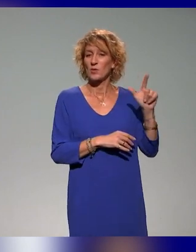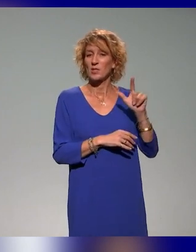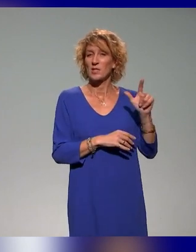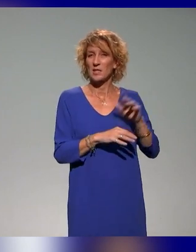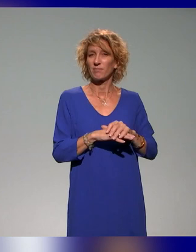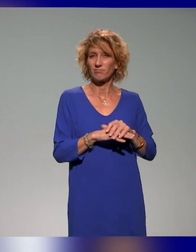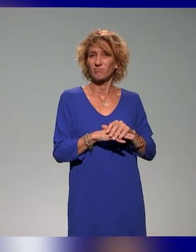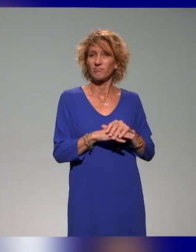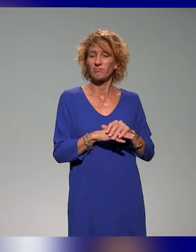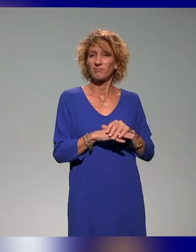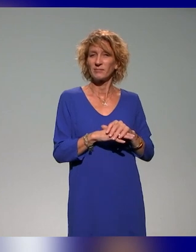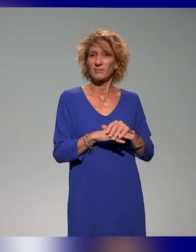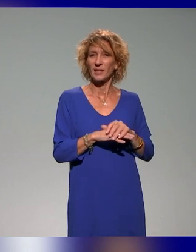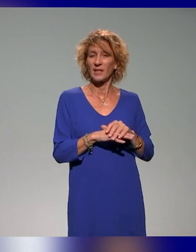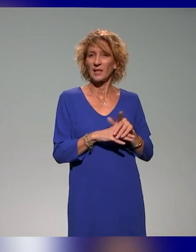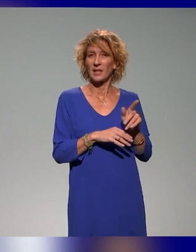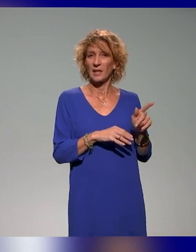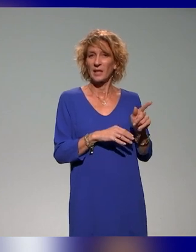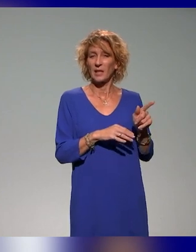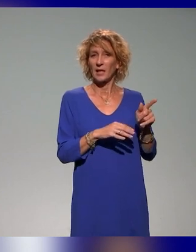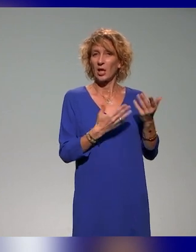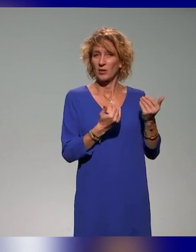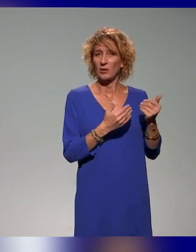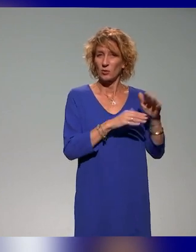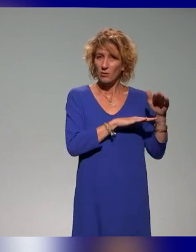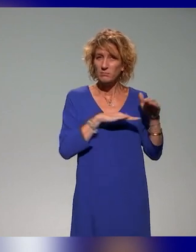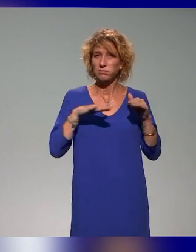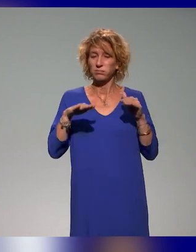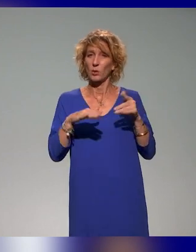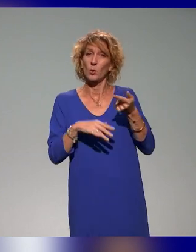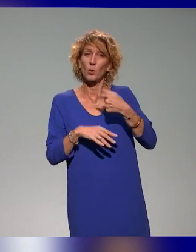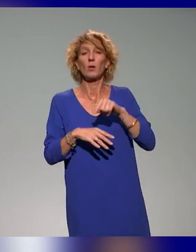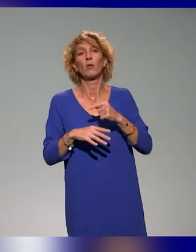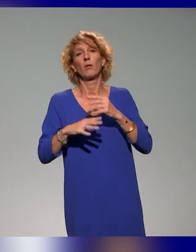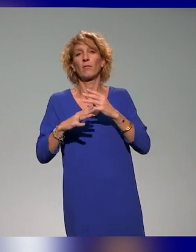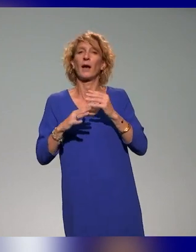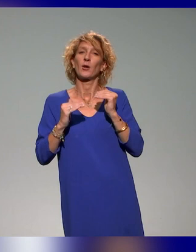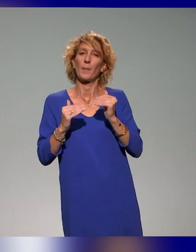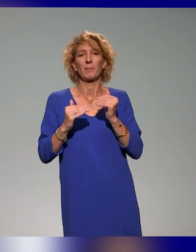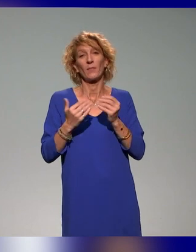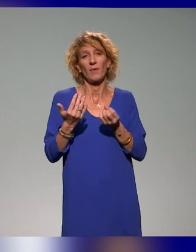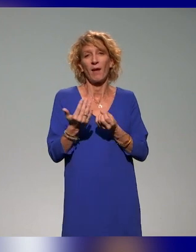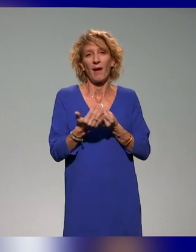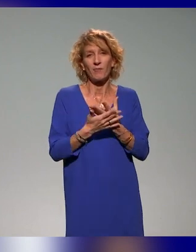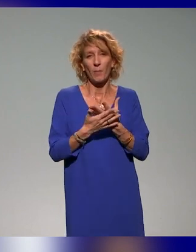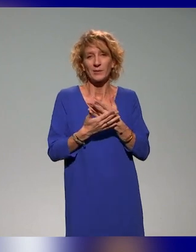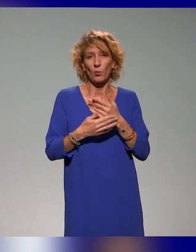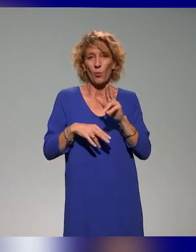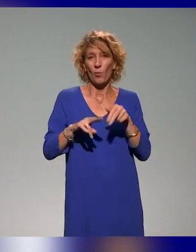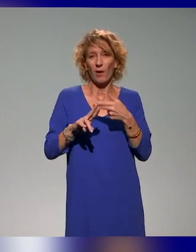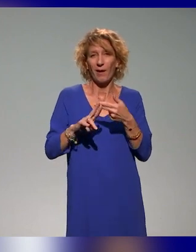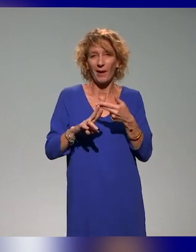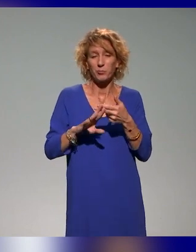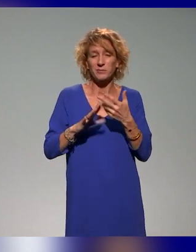inspecte, on va dire, on peut effectivement quand même se rassurer en disant que ce sont des données qui